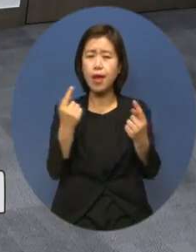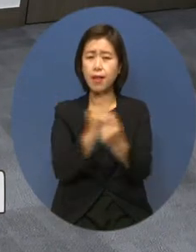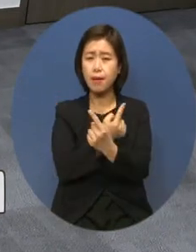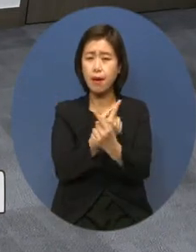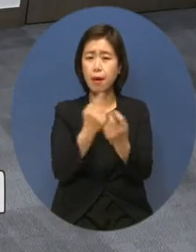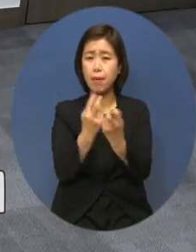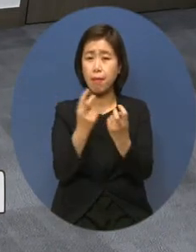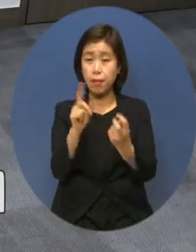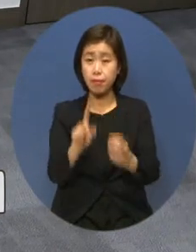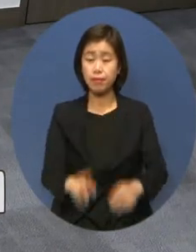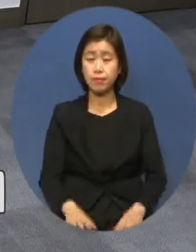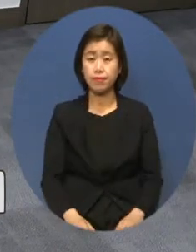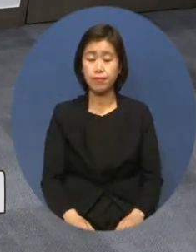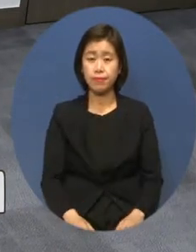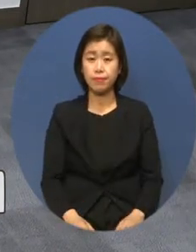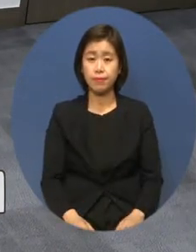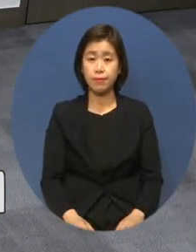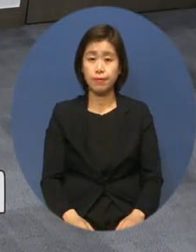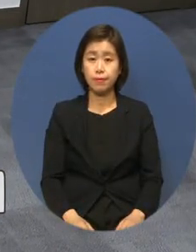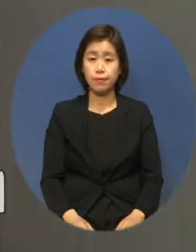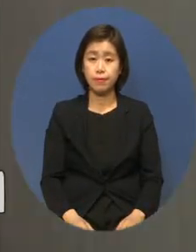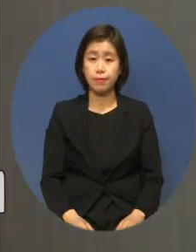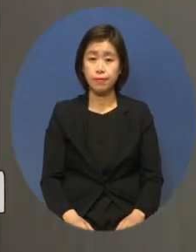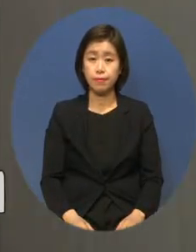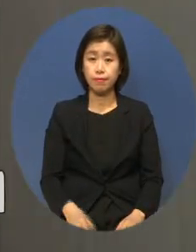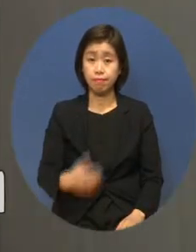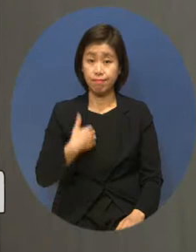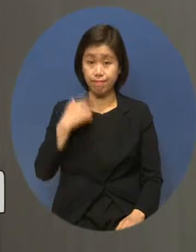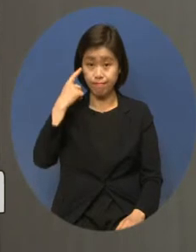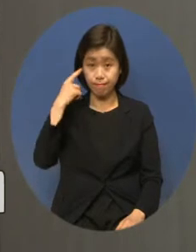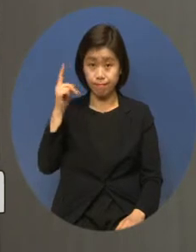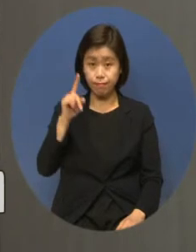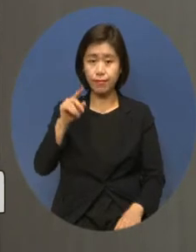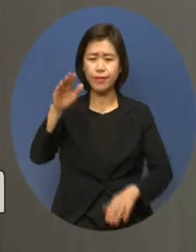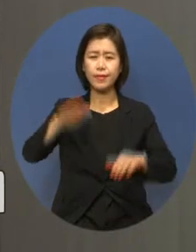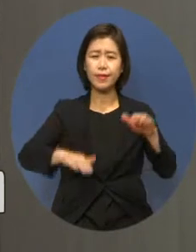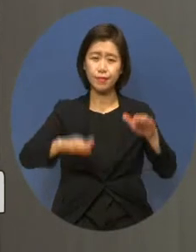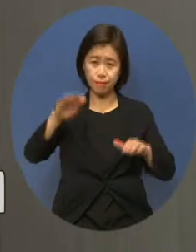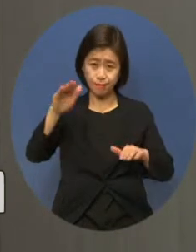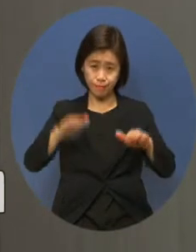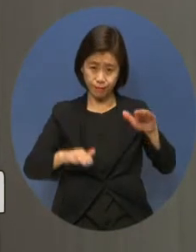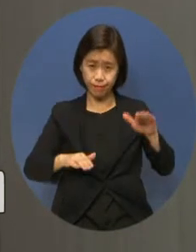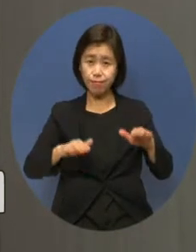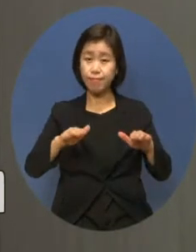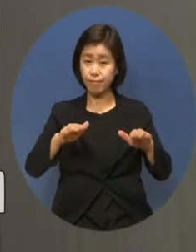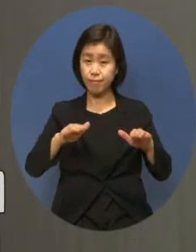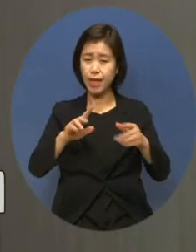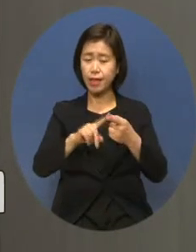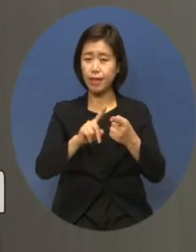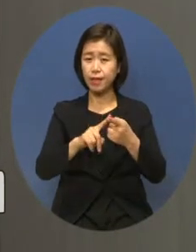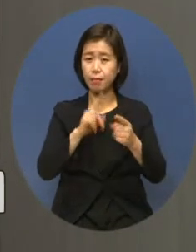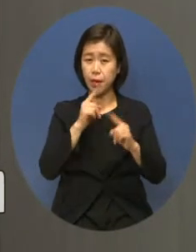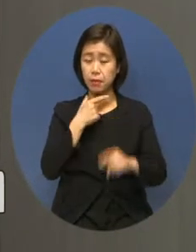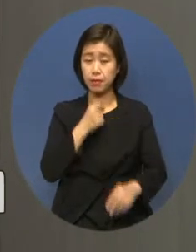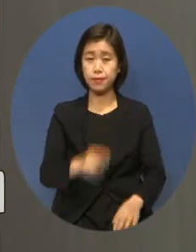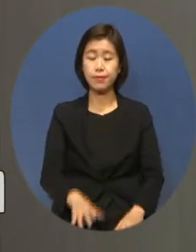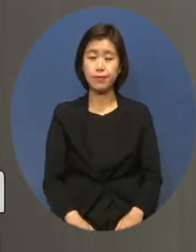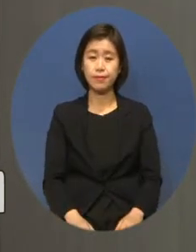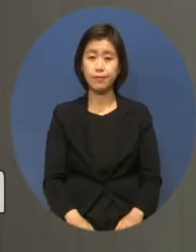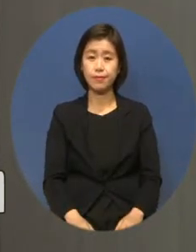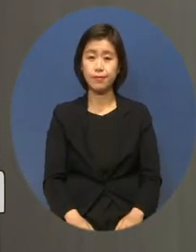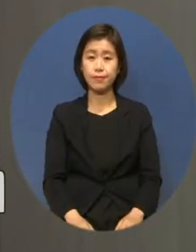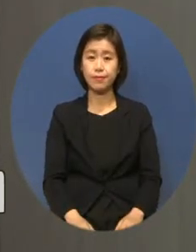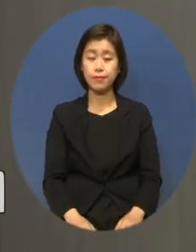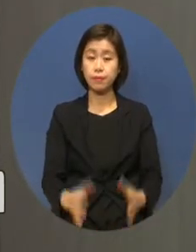된다고 생각을 하시나요? 저는 차별이라고 하는 거에 대해서 얘기를 하고 싶은데요.